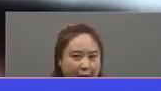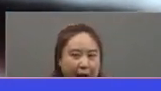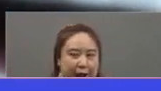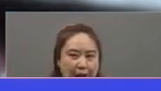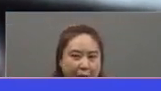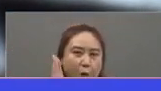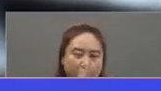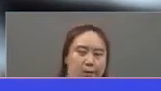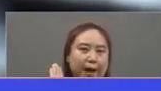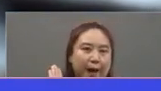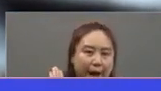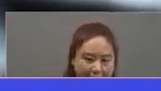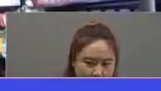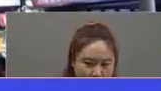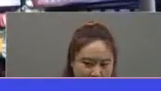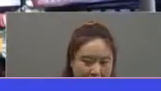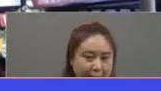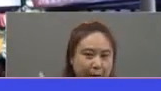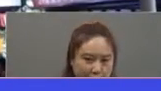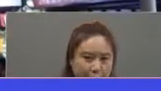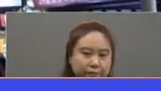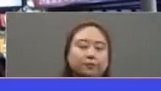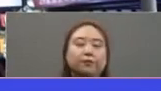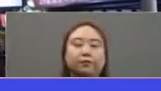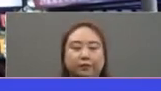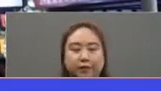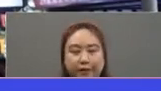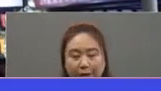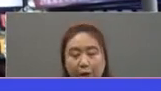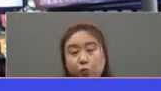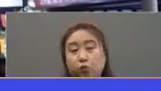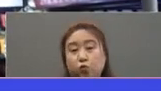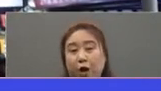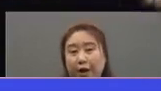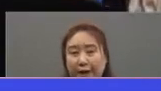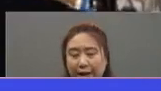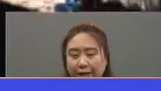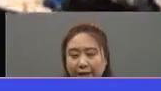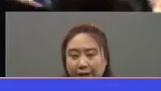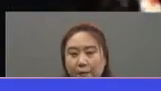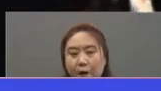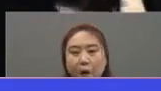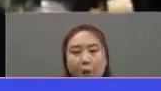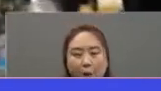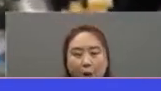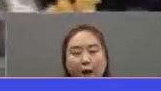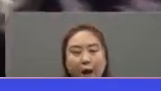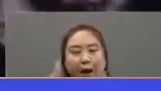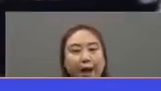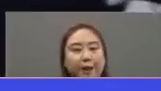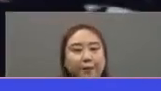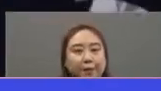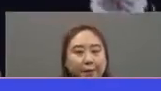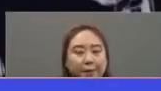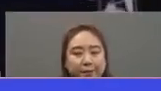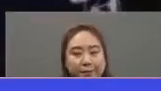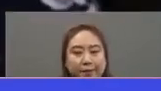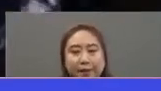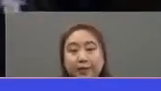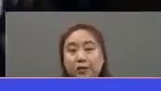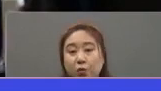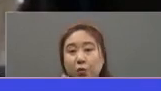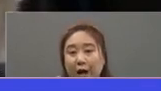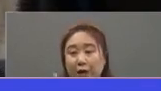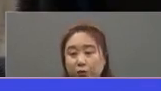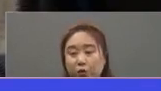ภายในวันที่9มีนาคม2567ค่ะซึ่งร่างพระราชบัญญัติทั้ง3ฉบับและร่างพระราชบัญญัติที่กระทรวงสาธารณสุข